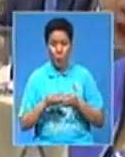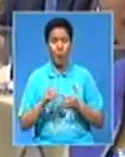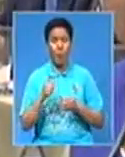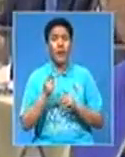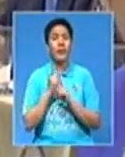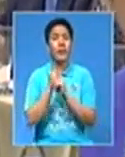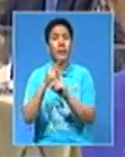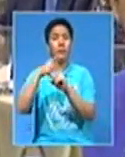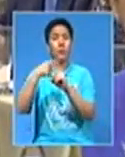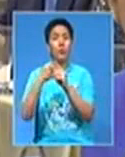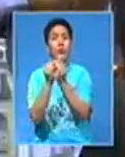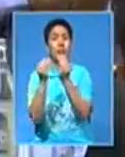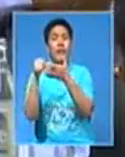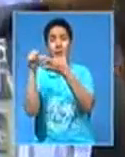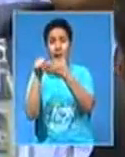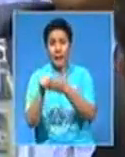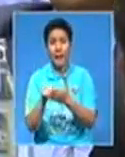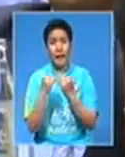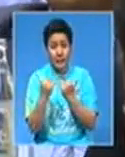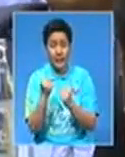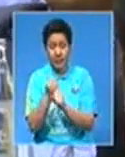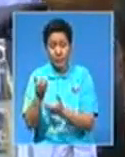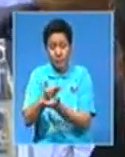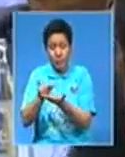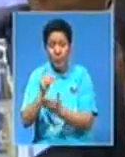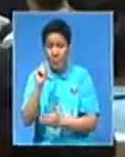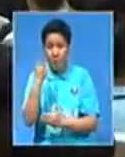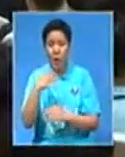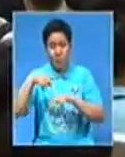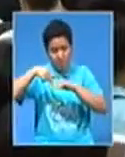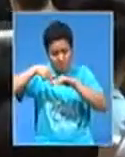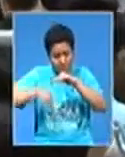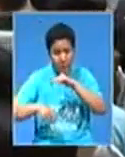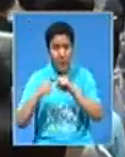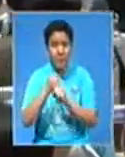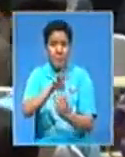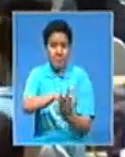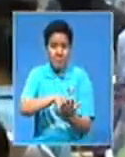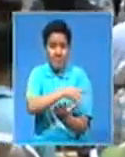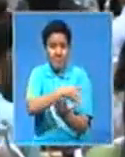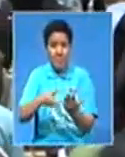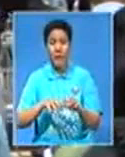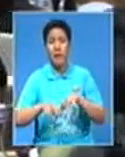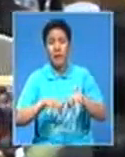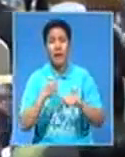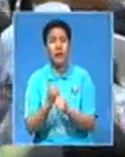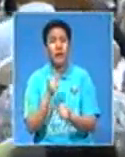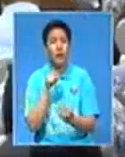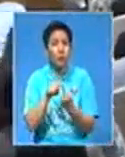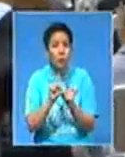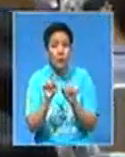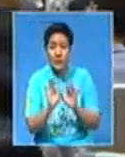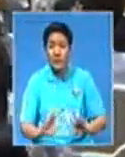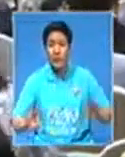รมนูญชั่วคราวฉบับแก้ไขให้พิจารณาอีกครั้งนะครับแล้วก็คงจะต้องลงลึกในการจัดทำแผนปฏิบัติการเพื่อกำหนดระดับความสำ